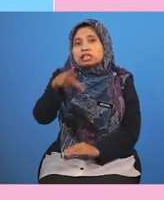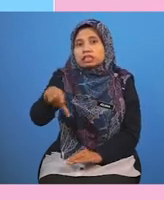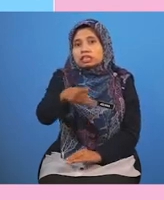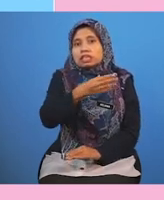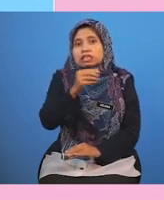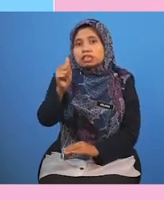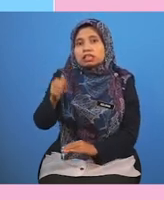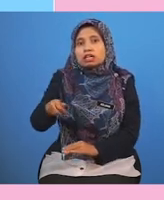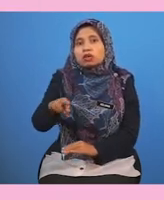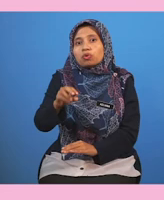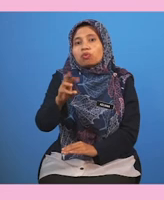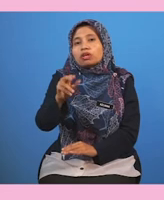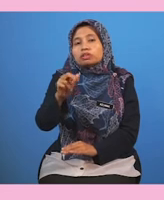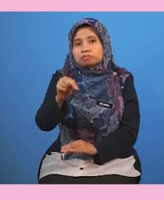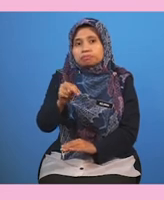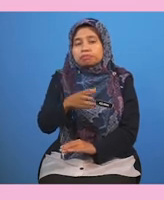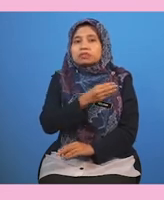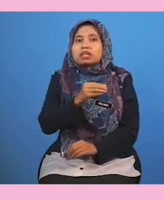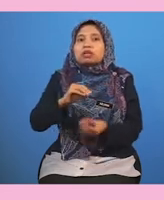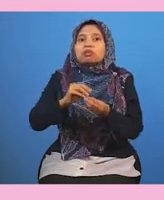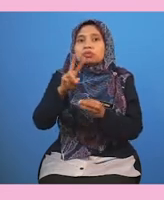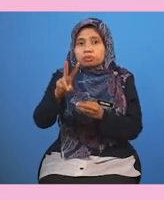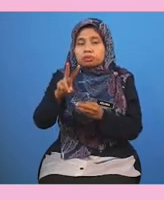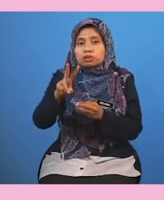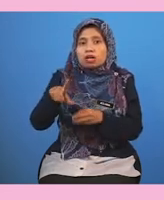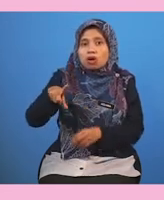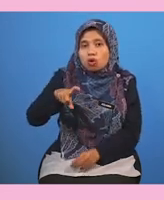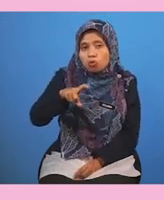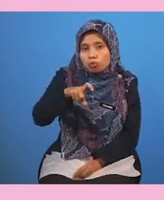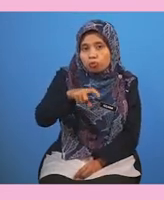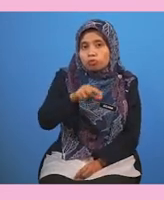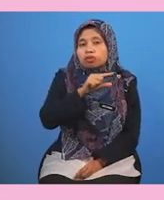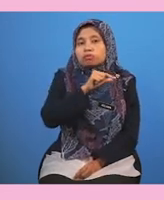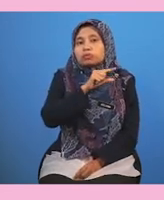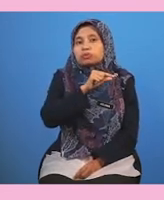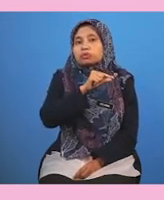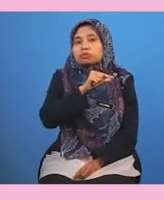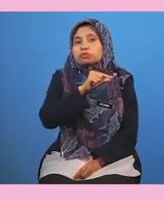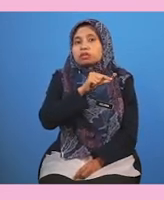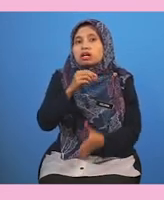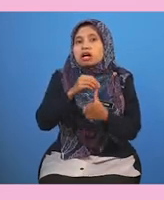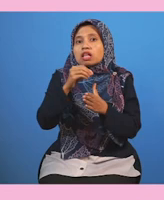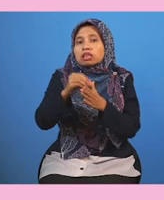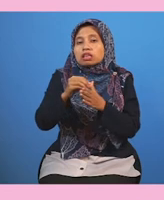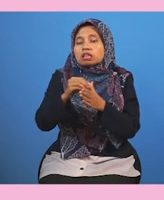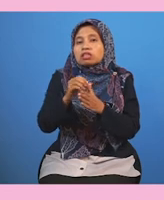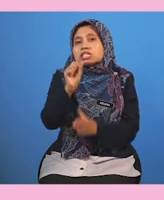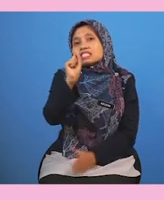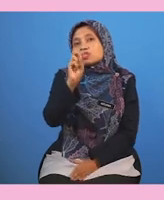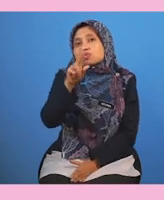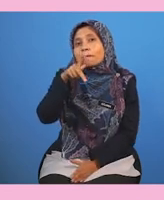arowana. Dan ini pula jenis serangga lain iaitu ulat burung ataupun